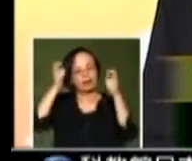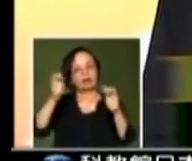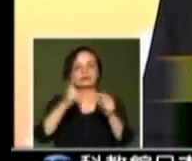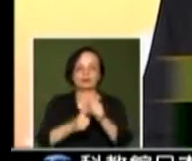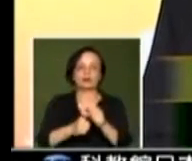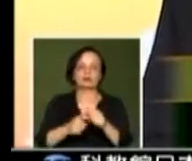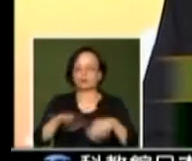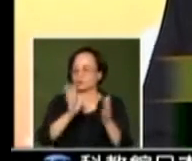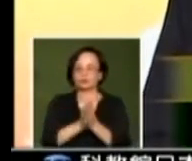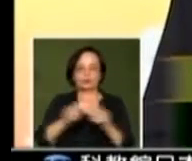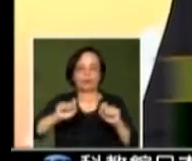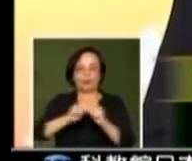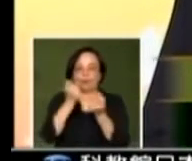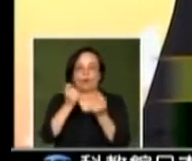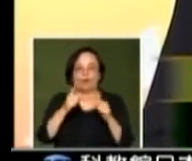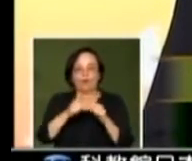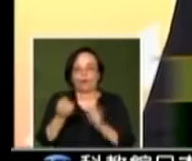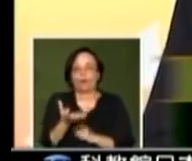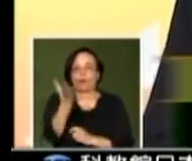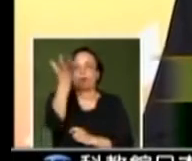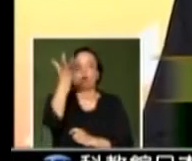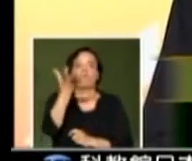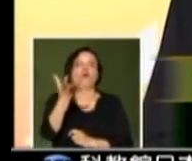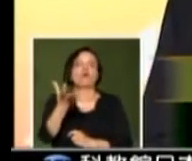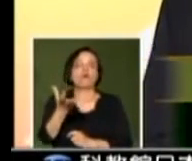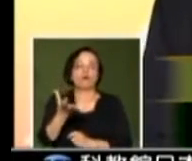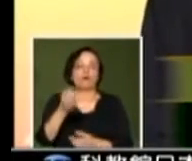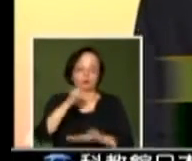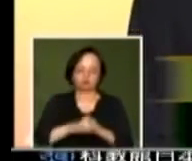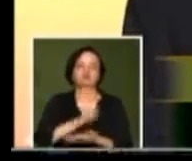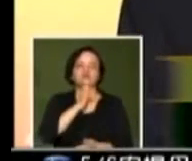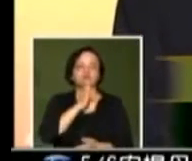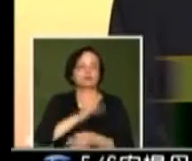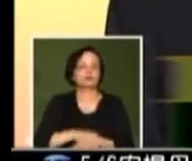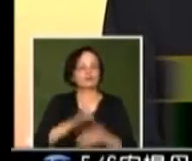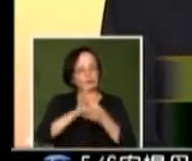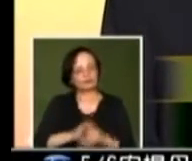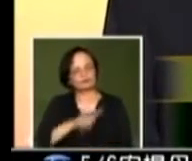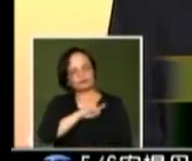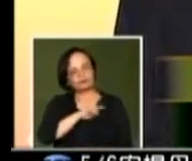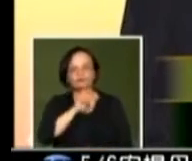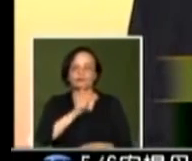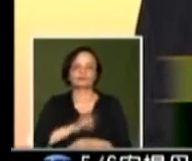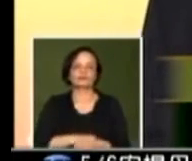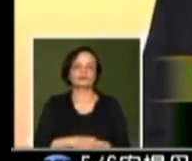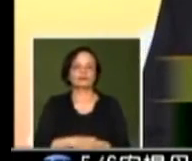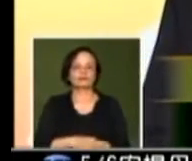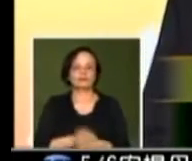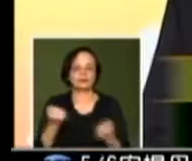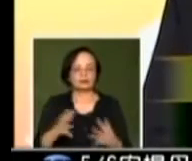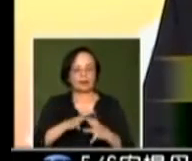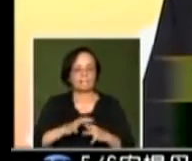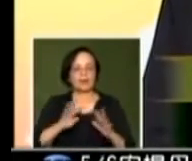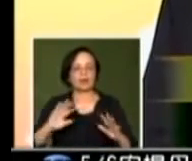台中的，拢破当时台湾本枪运动的记录。所以我捌家己咧讲咧，讲我伫美